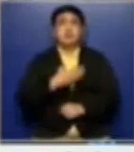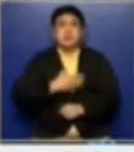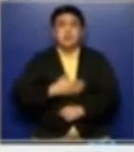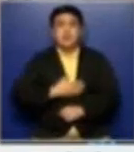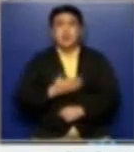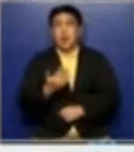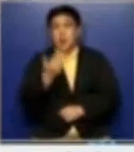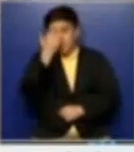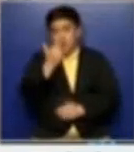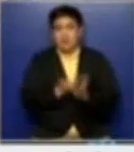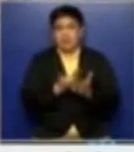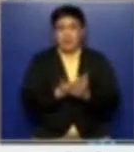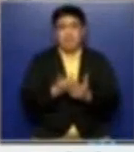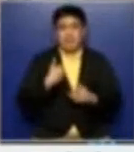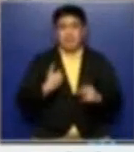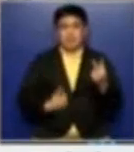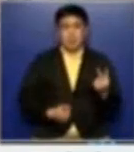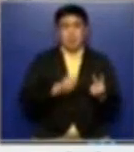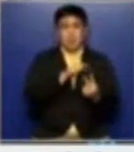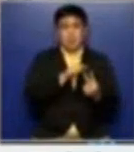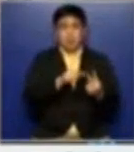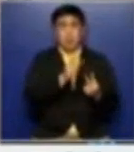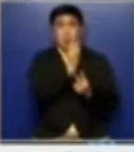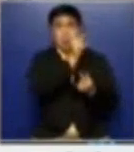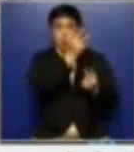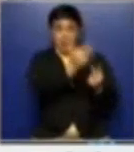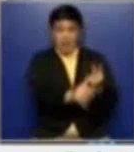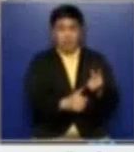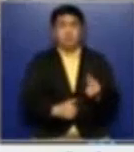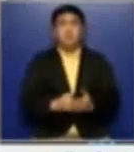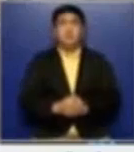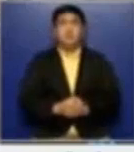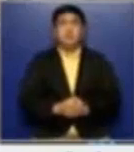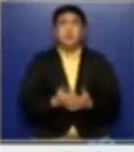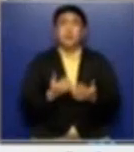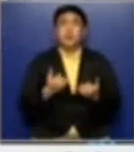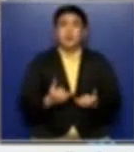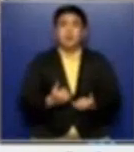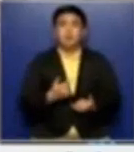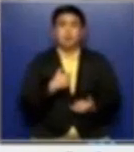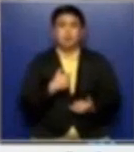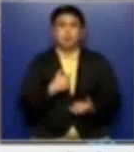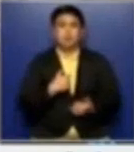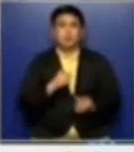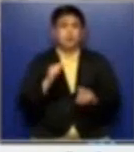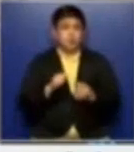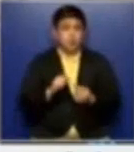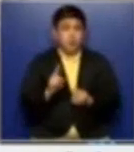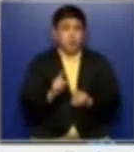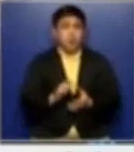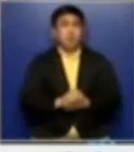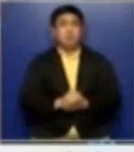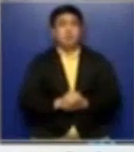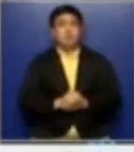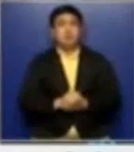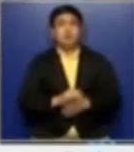ได้เพราะมันมีเงินใช้อยู่แล้ว2ก้อนทำไงครับวันนี้พวกผมพิจารณากันในเรื่องมตินะฮะ